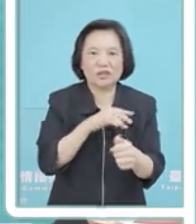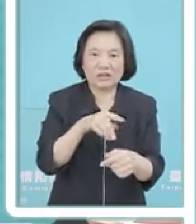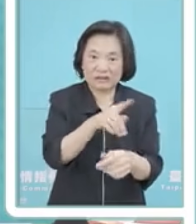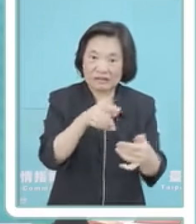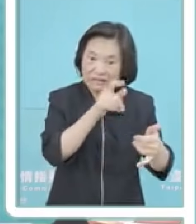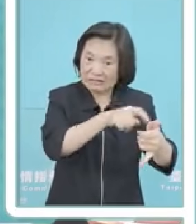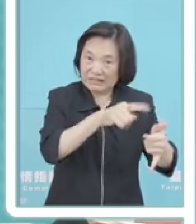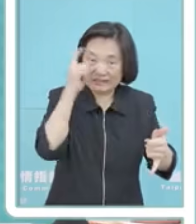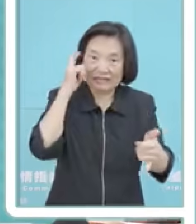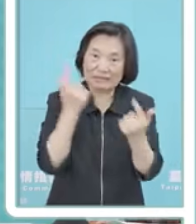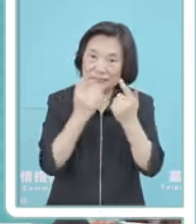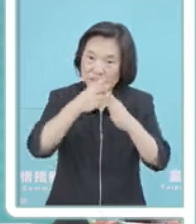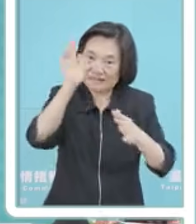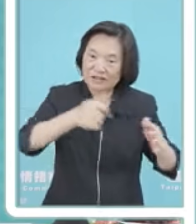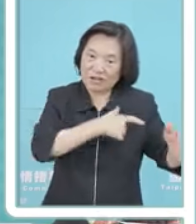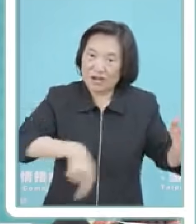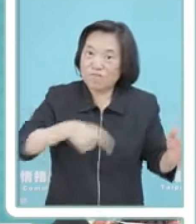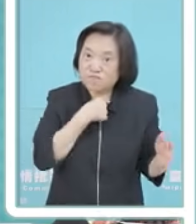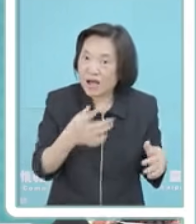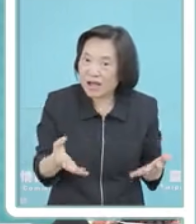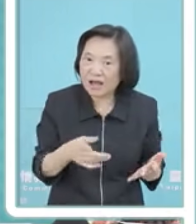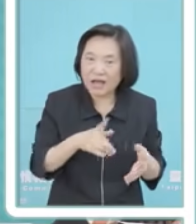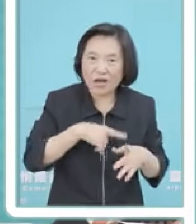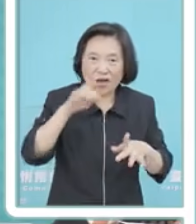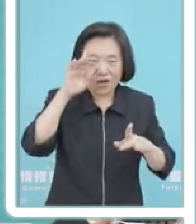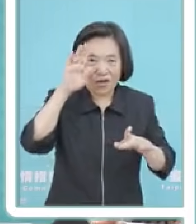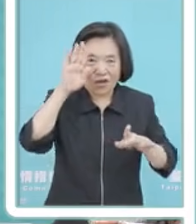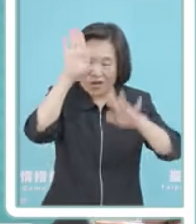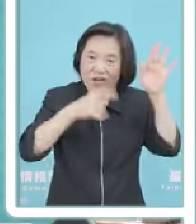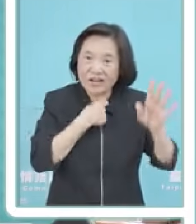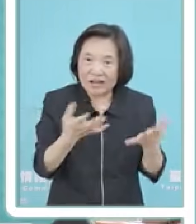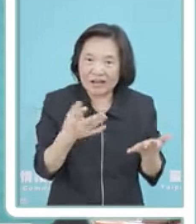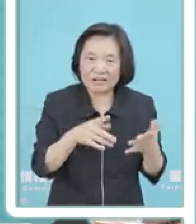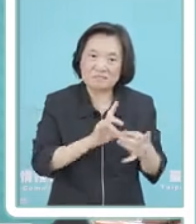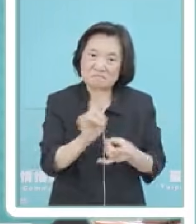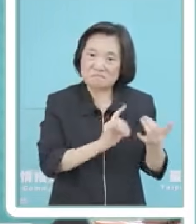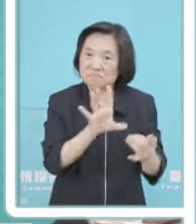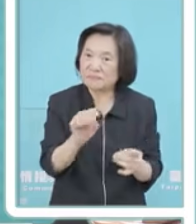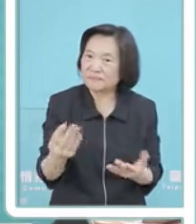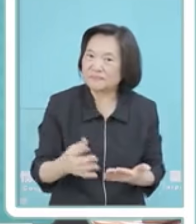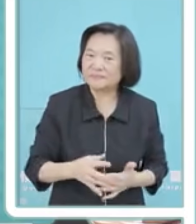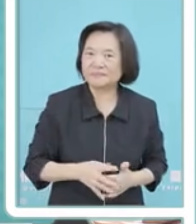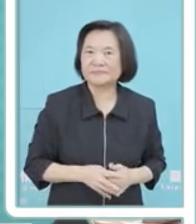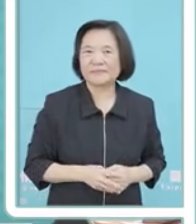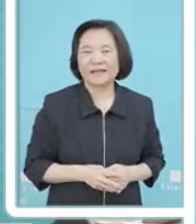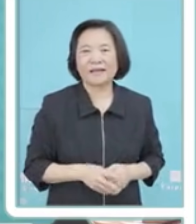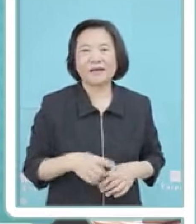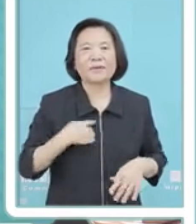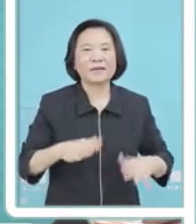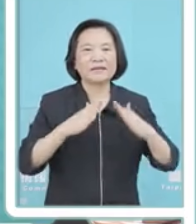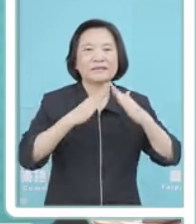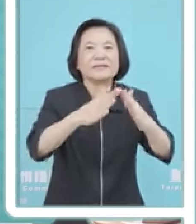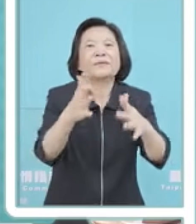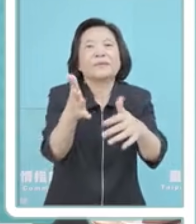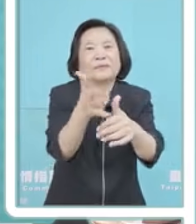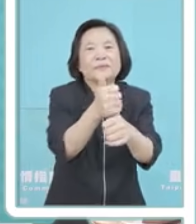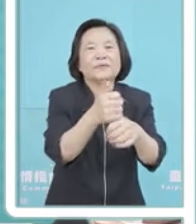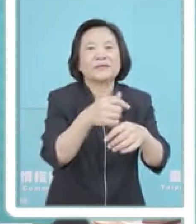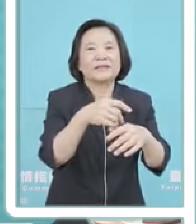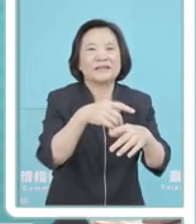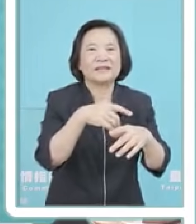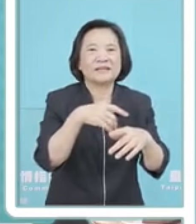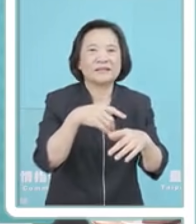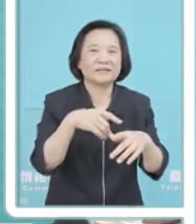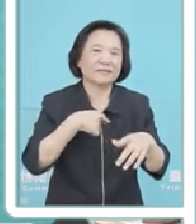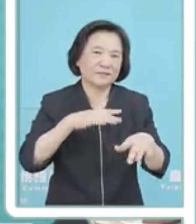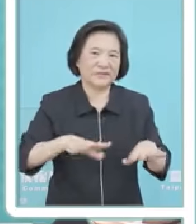疯了吗？请问市长怎么看？中间是不是隐含政治算计？ 其实哦，首都生活圈里的哦，从统计数